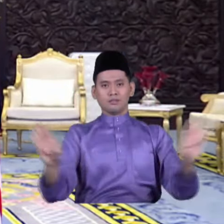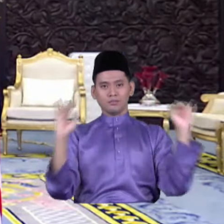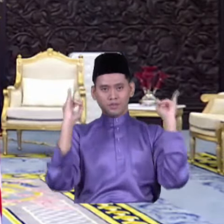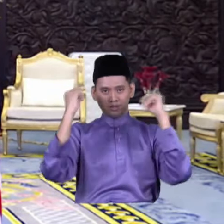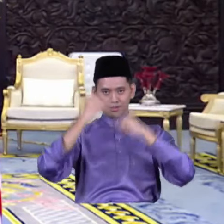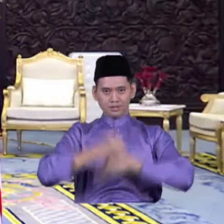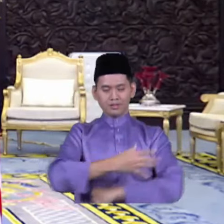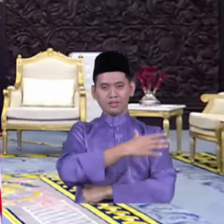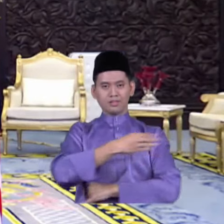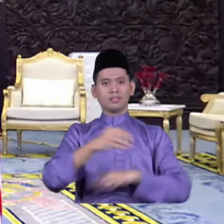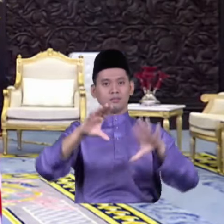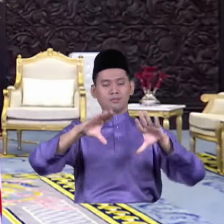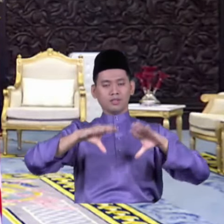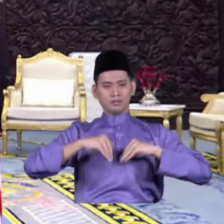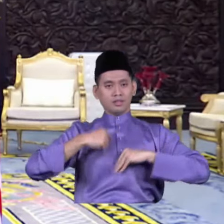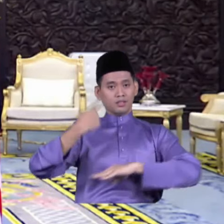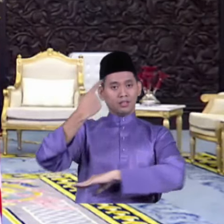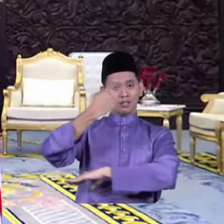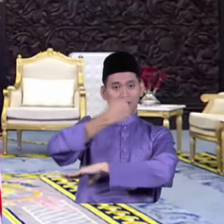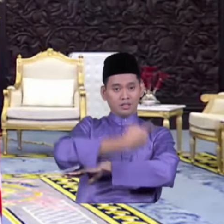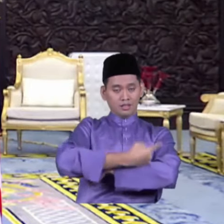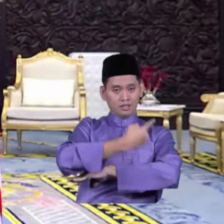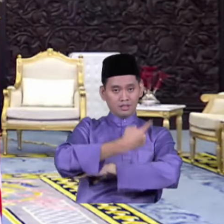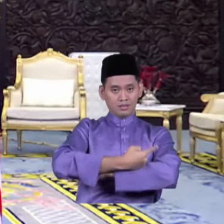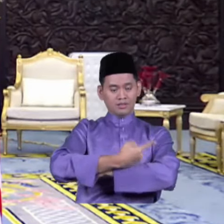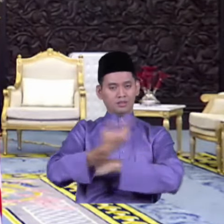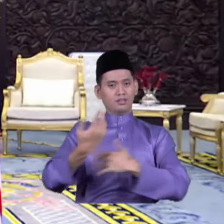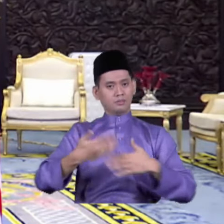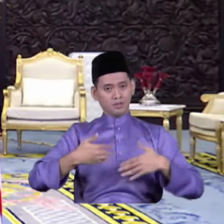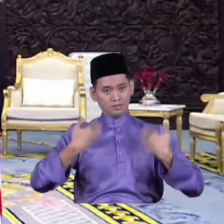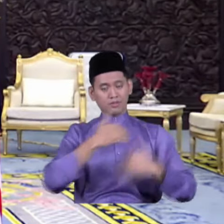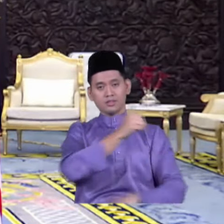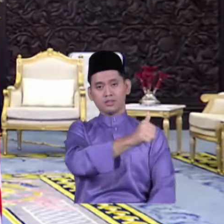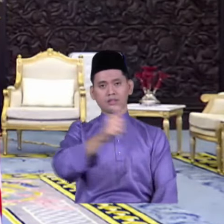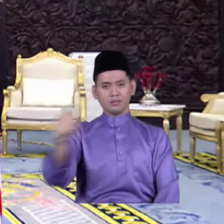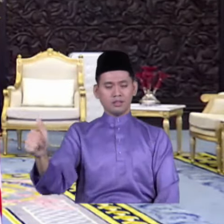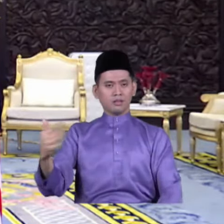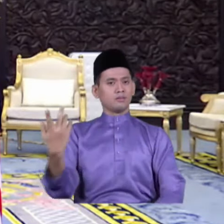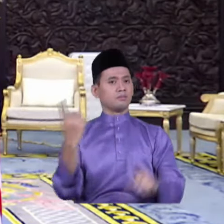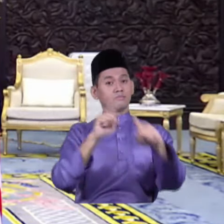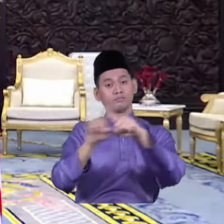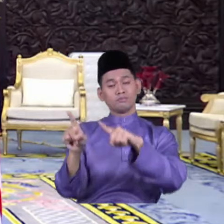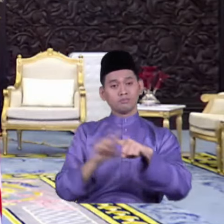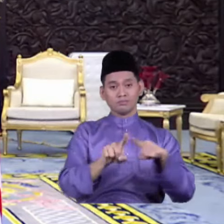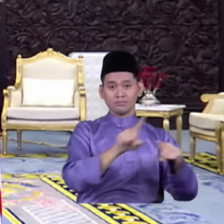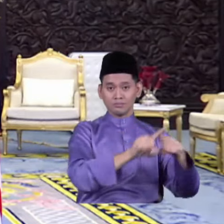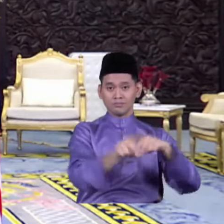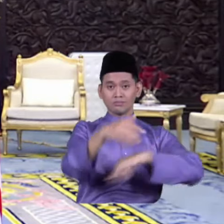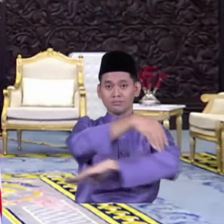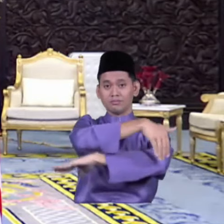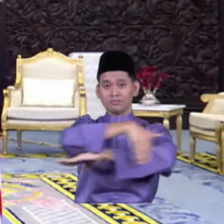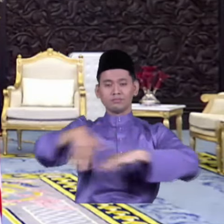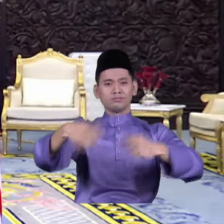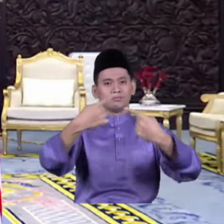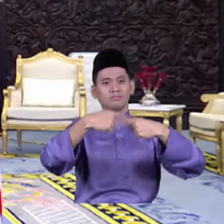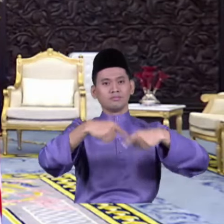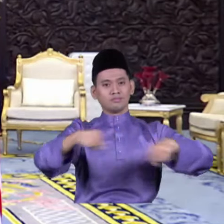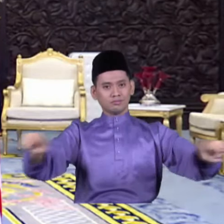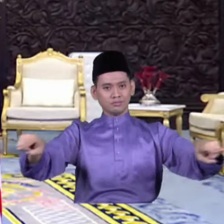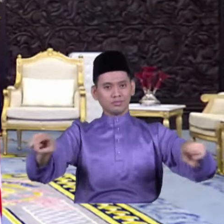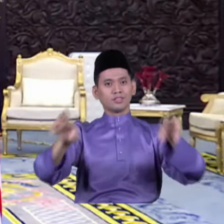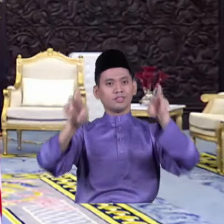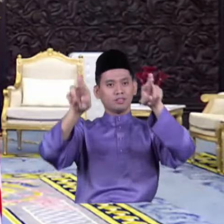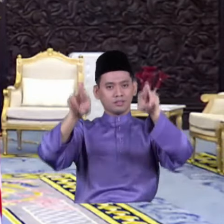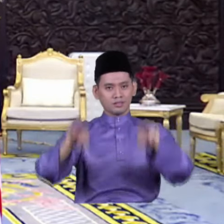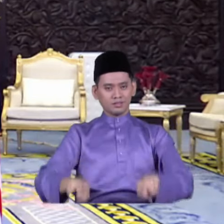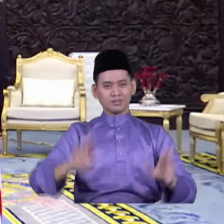menyambut kedatangan hari kebesaran masing-masing orientasi berbagai kesempatan dan pedesaan rakyat